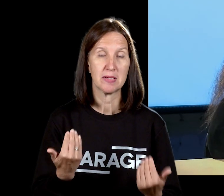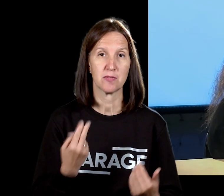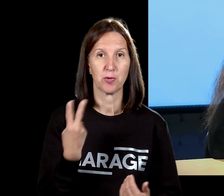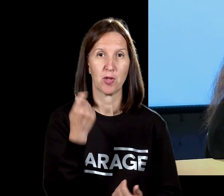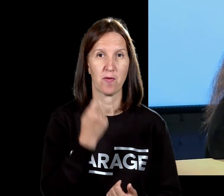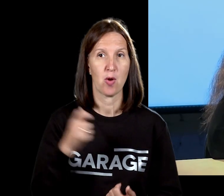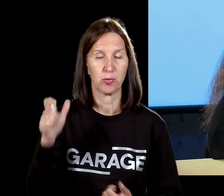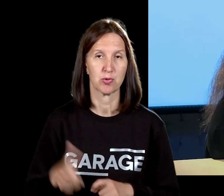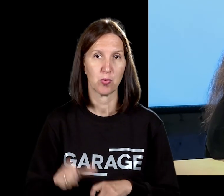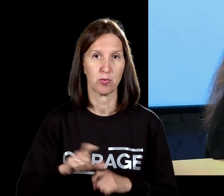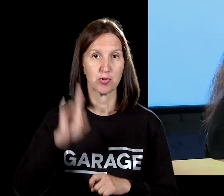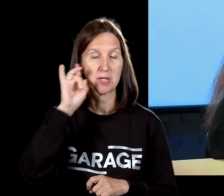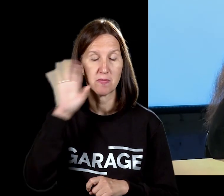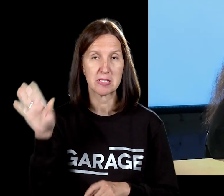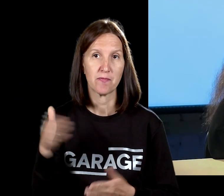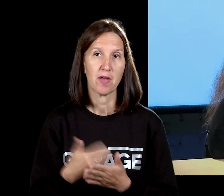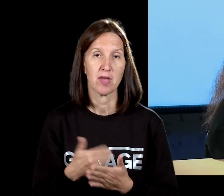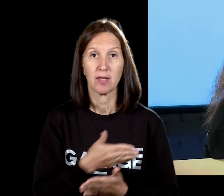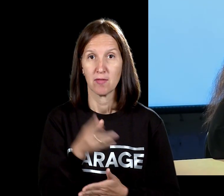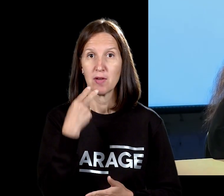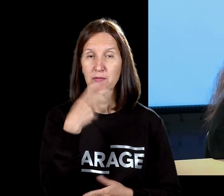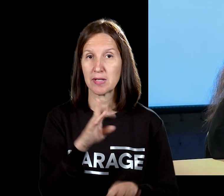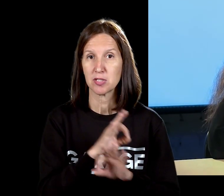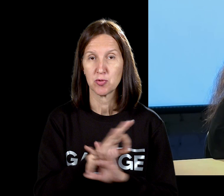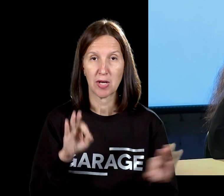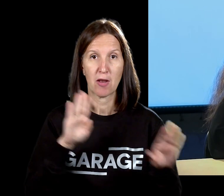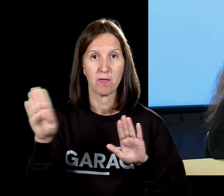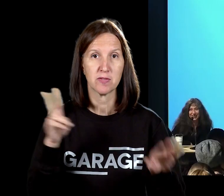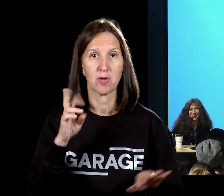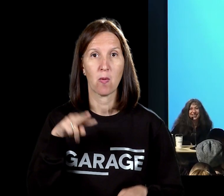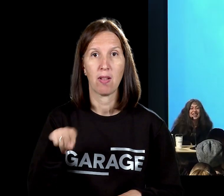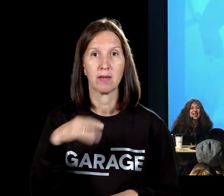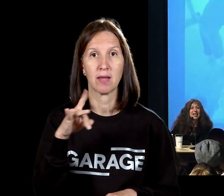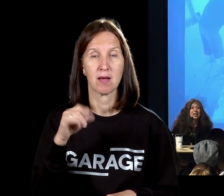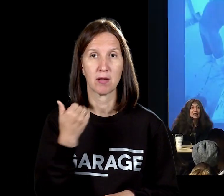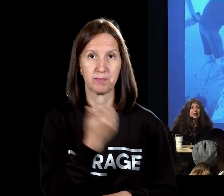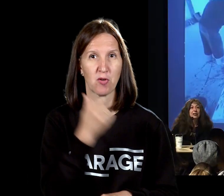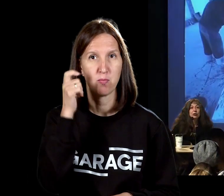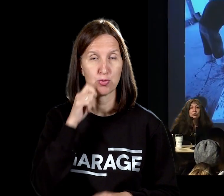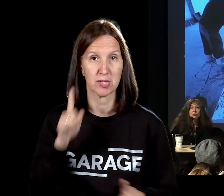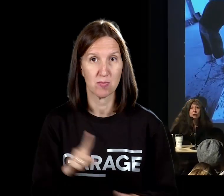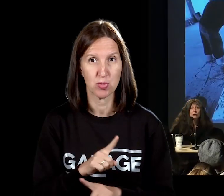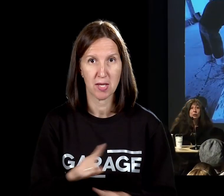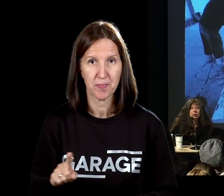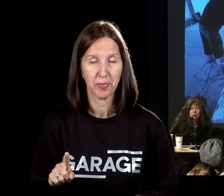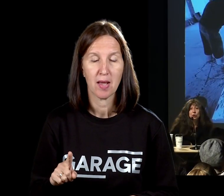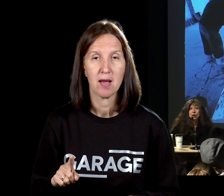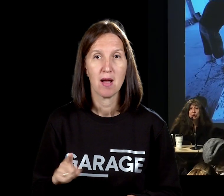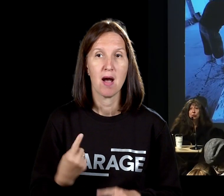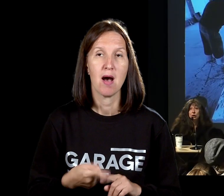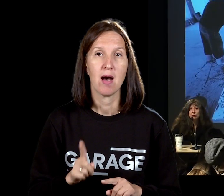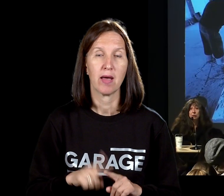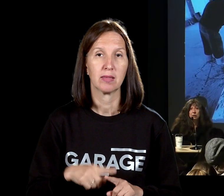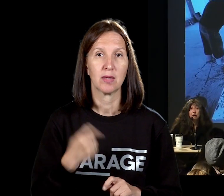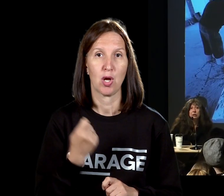известные. Надеюсь, что увидели замечательную выставку Калдера, которая была в Пушкинском музее. А это